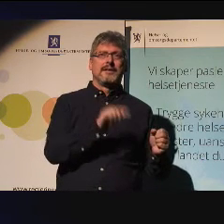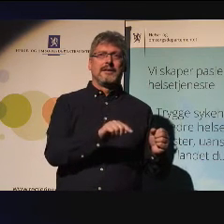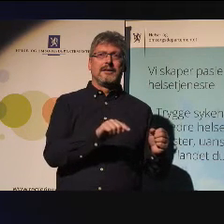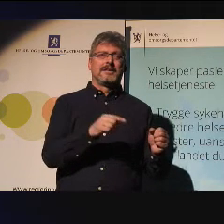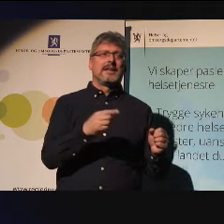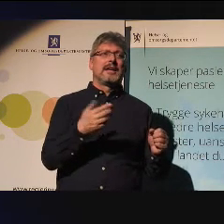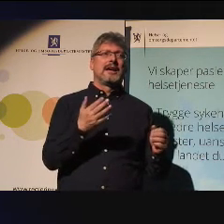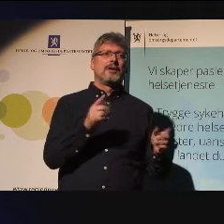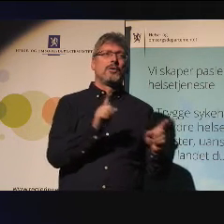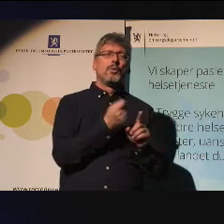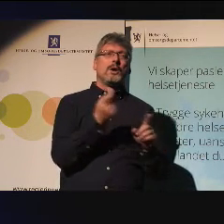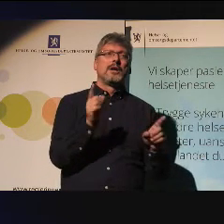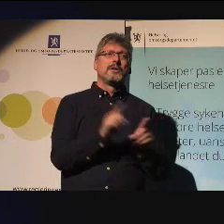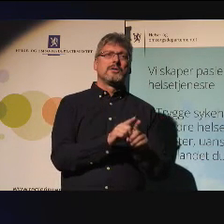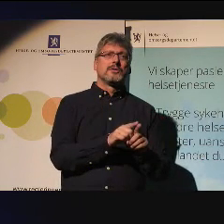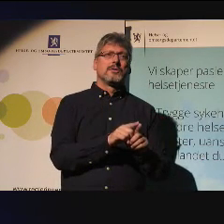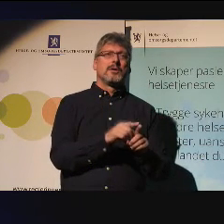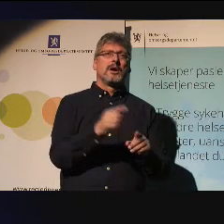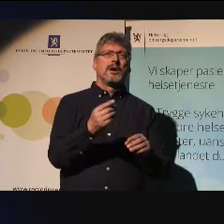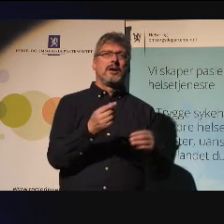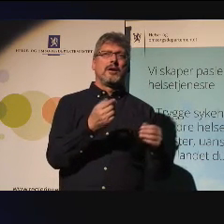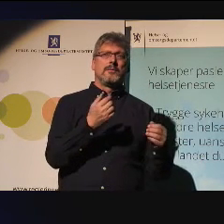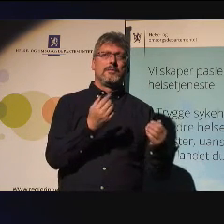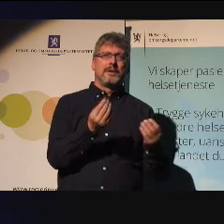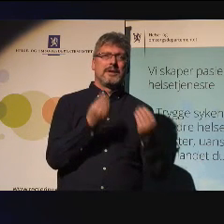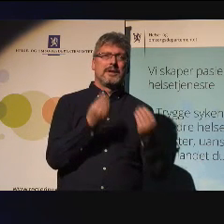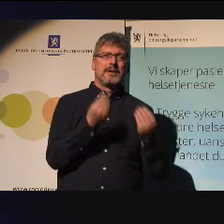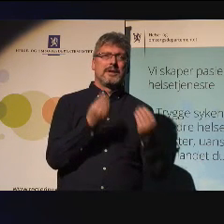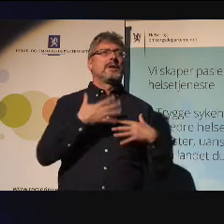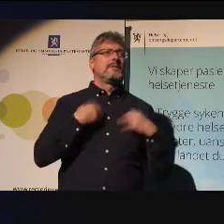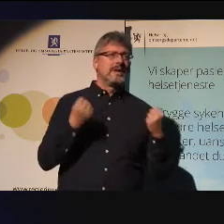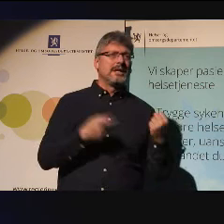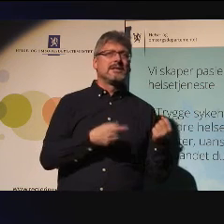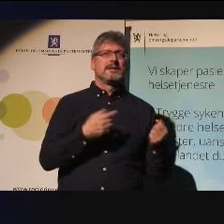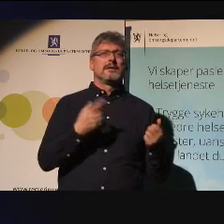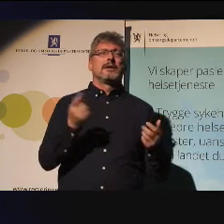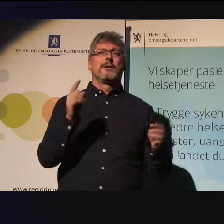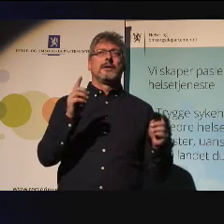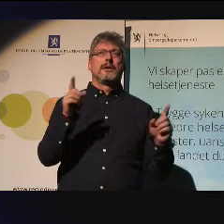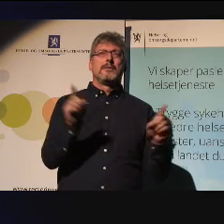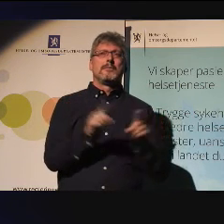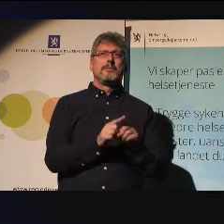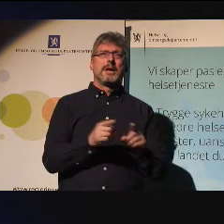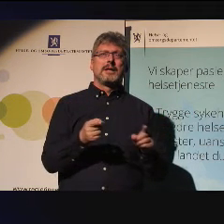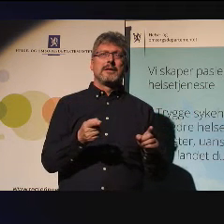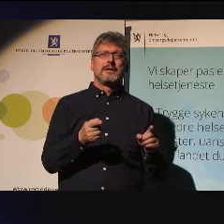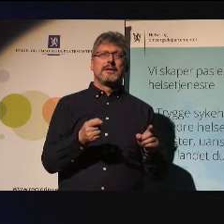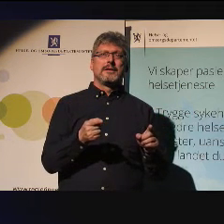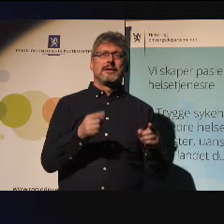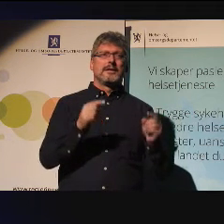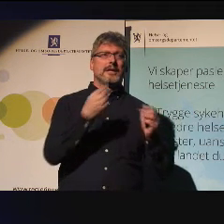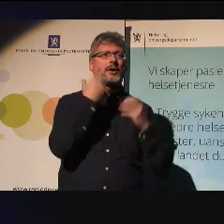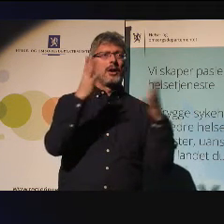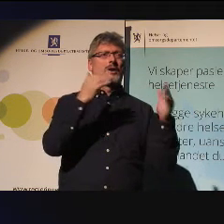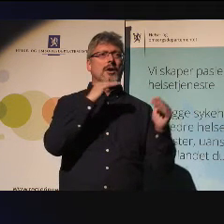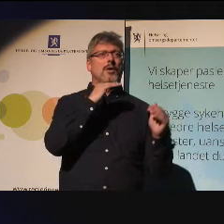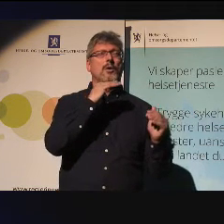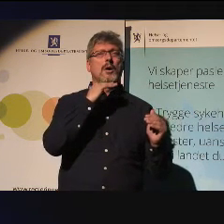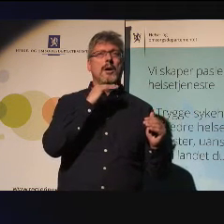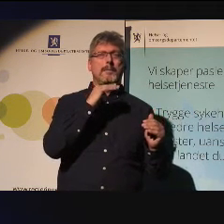du blir syk. Det her det lever hvis du så heldig å bli frisk. Men det også her du lever med å måtte mestre både